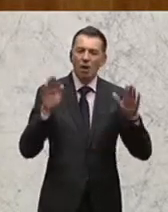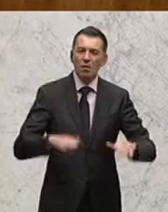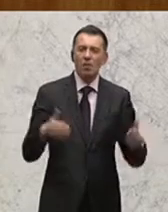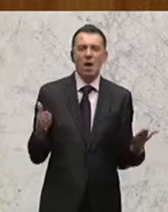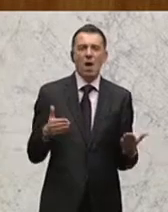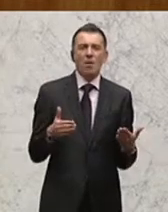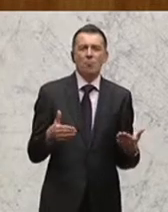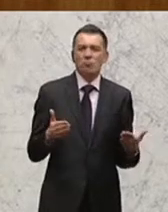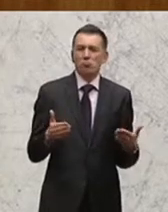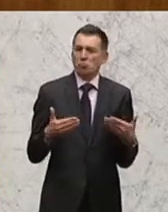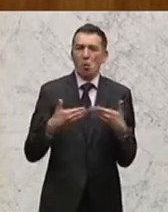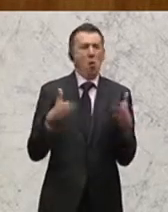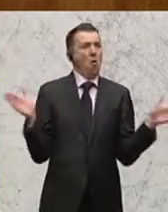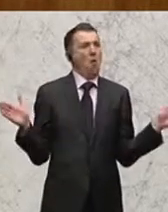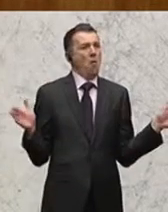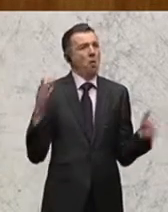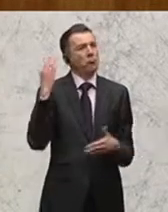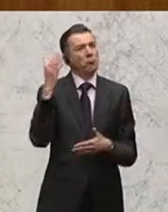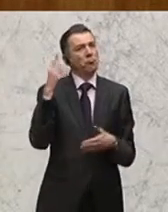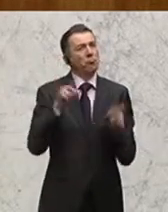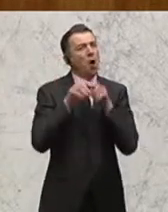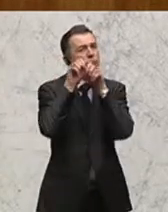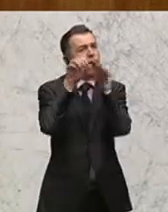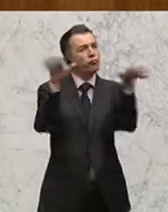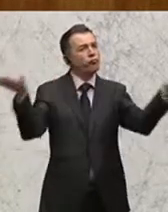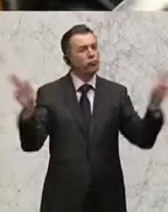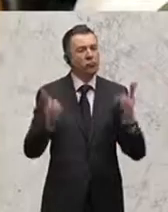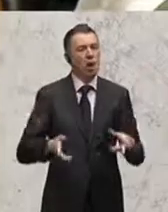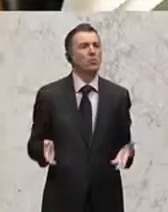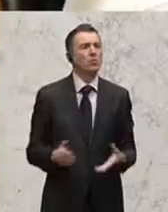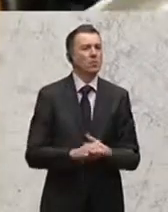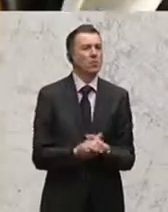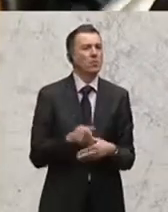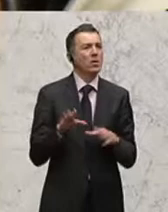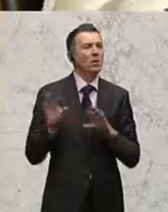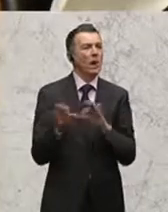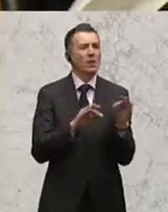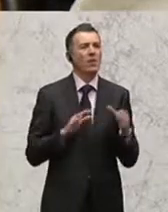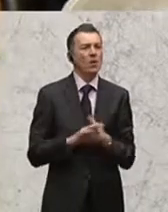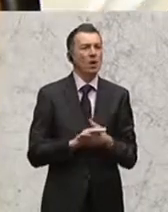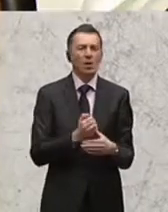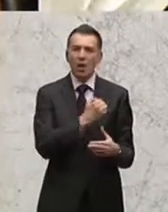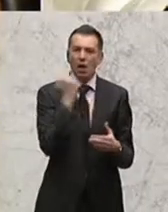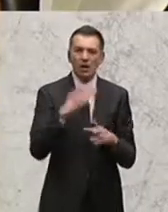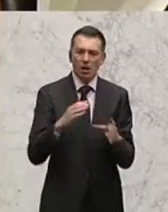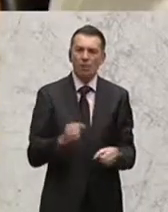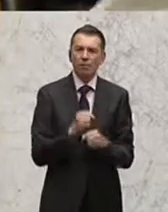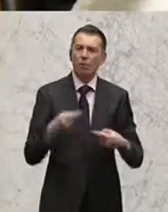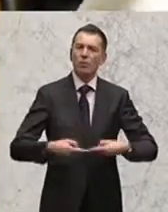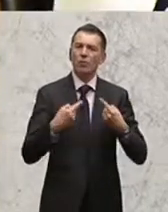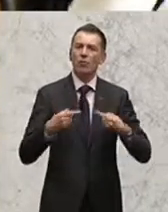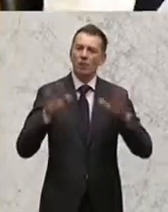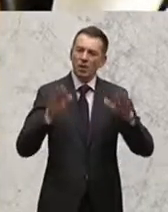Straße ihre Thesen letztlich auch ungehindert verbreiten können. Und ich sage, solche Aktivitäten von radikalen verfassungsfeindlichen